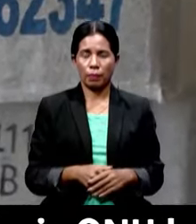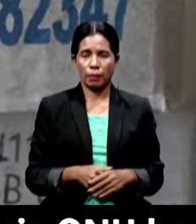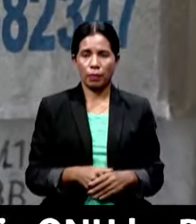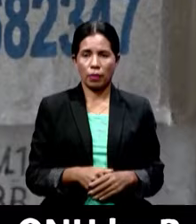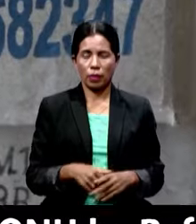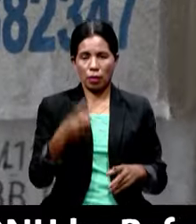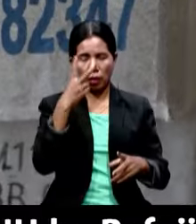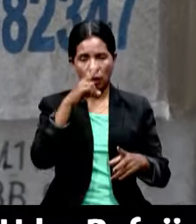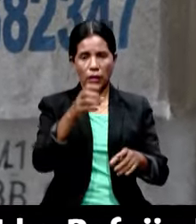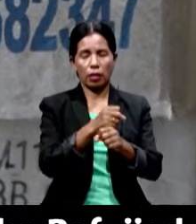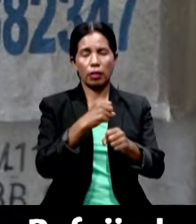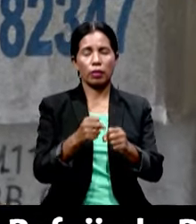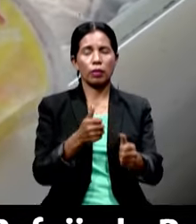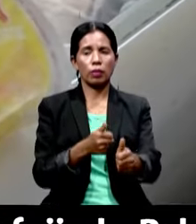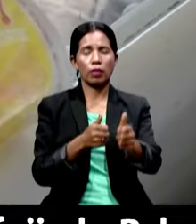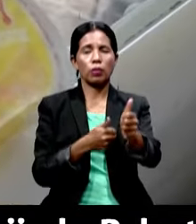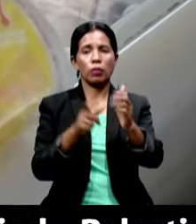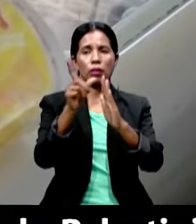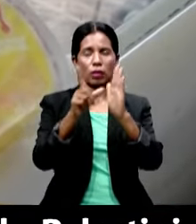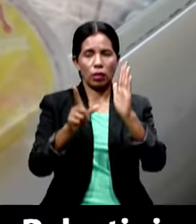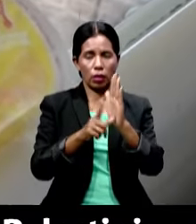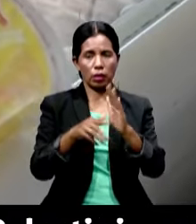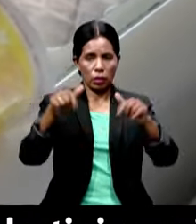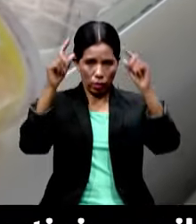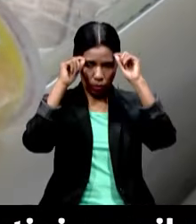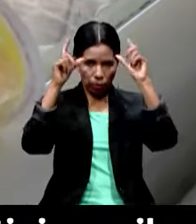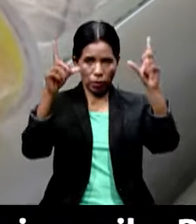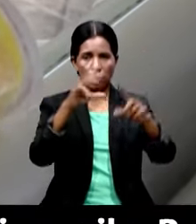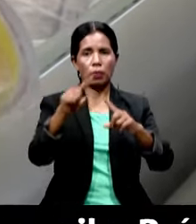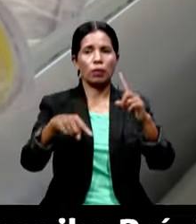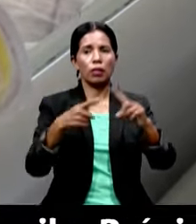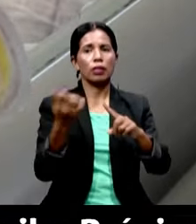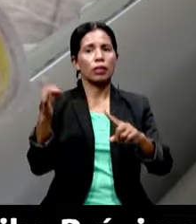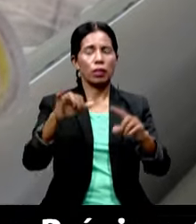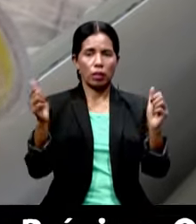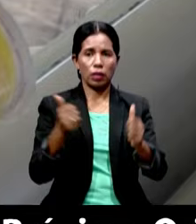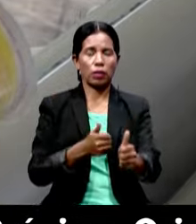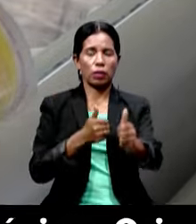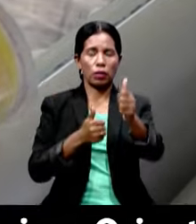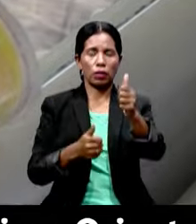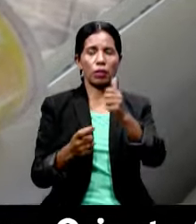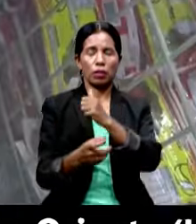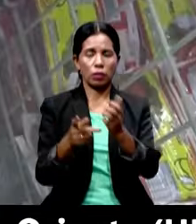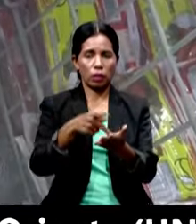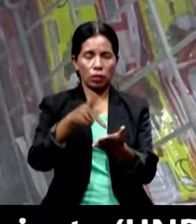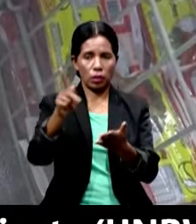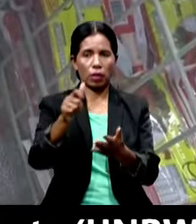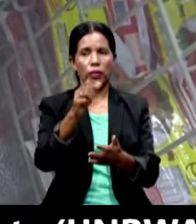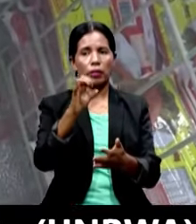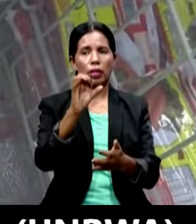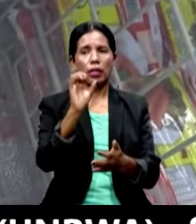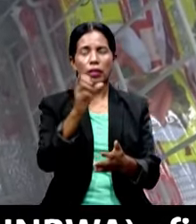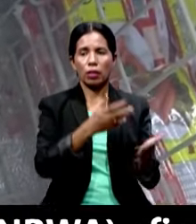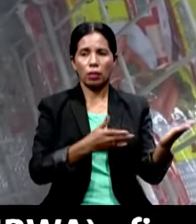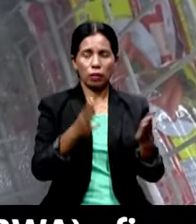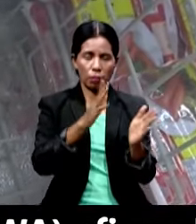Estabelecimento nebe comete infração se processa tuir lei nebe vigora e Timor-Leste, benhira sira la cumpri sanção administrativo, a EFESA se submete